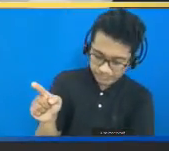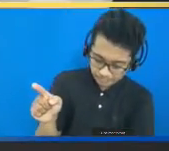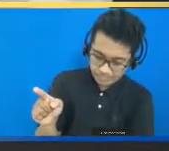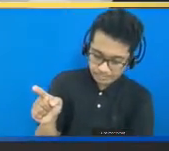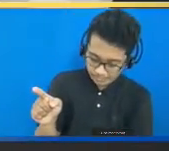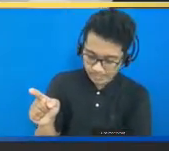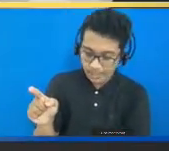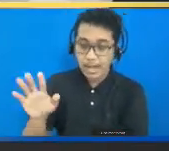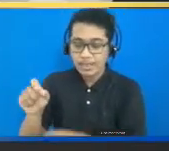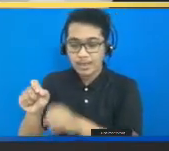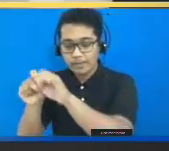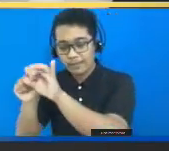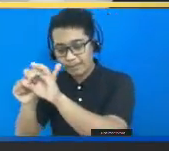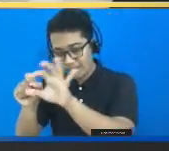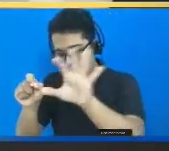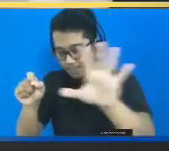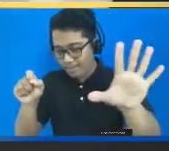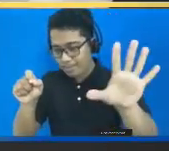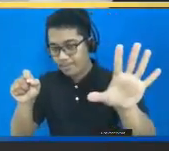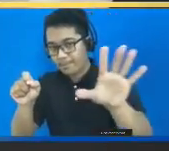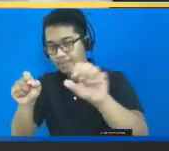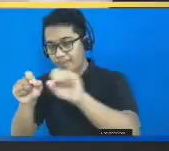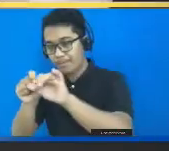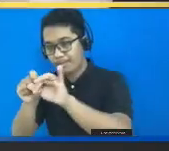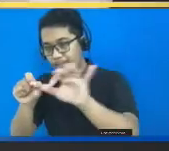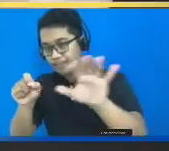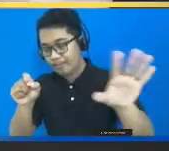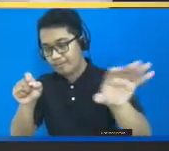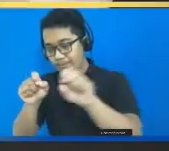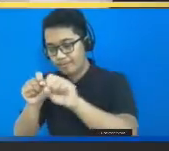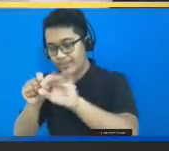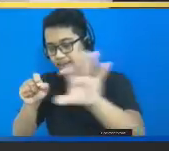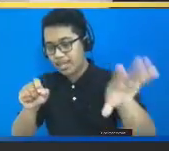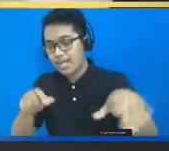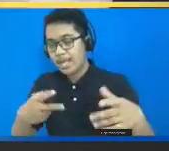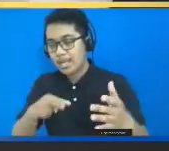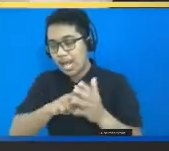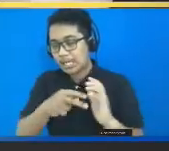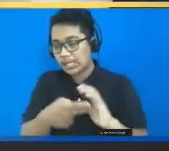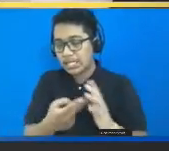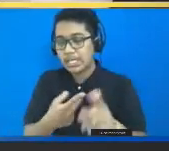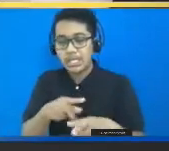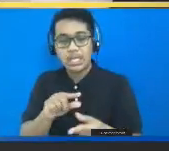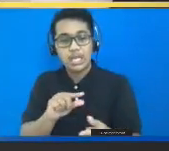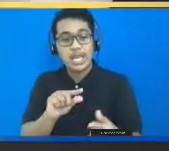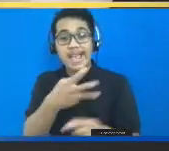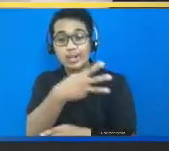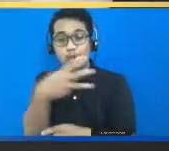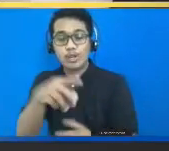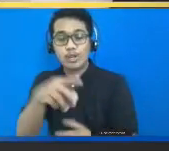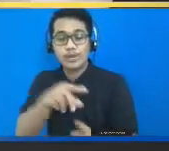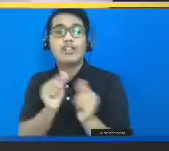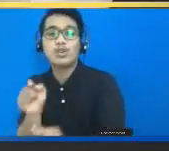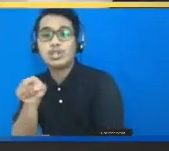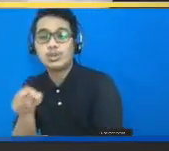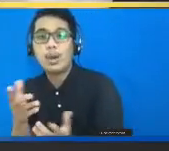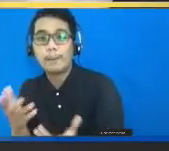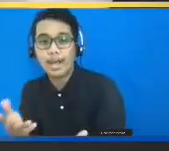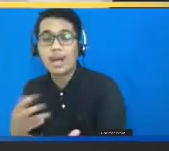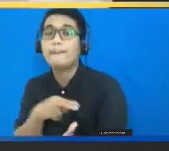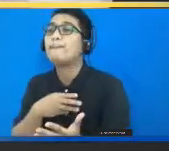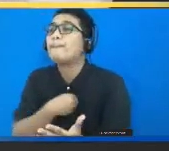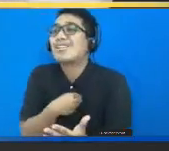menjabarkan lah eh apa sih yang dimaksud dengan transformasi ekonomi itu MP3 paham